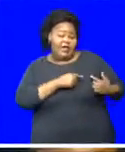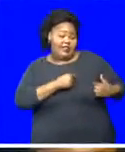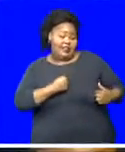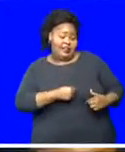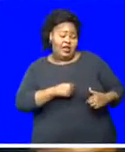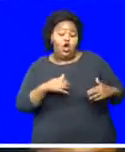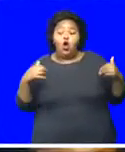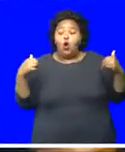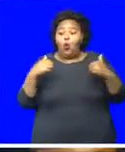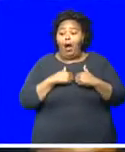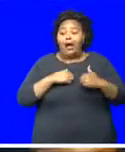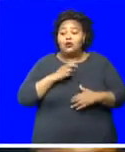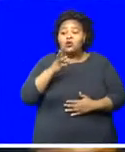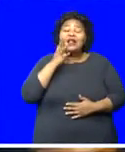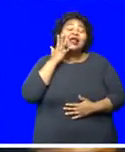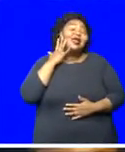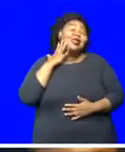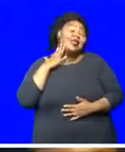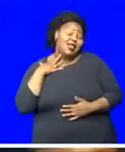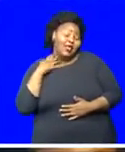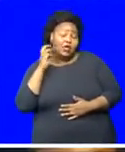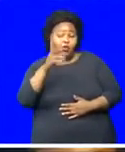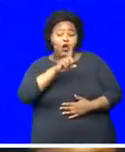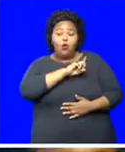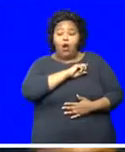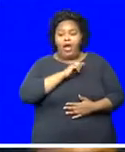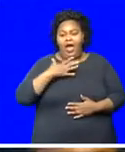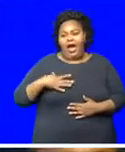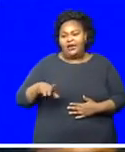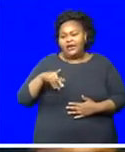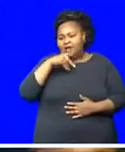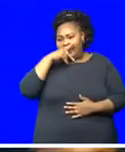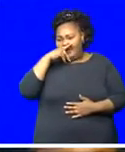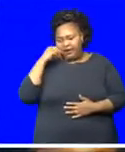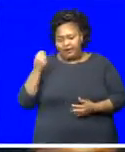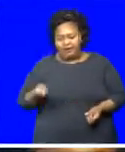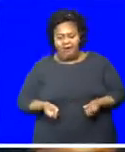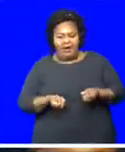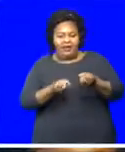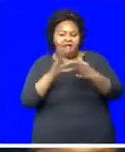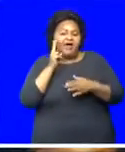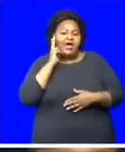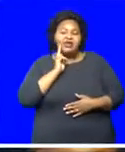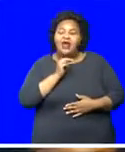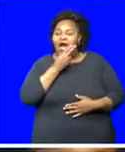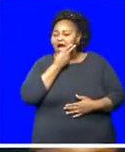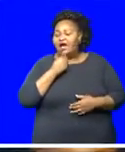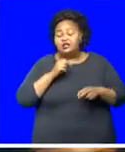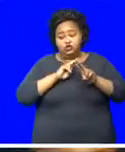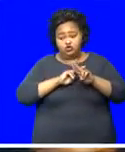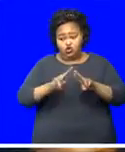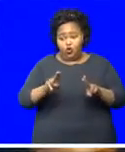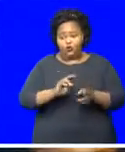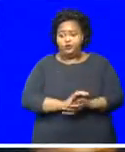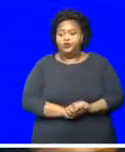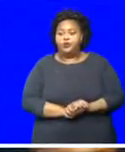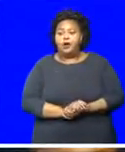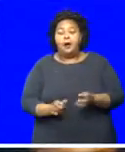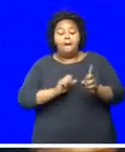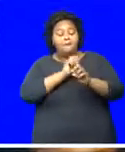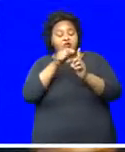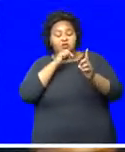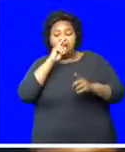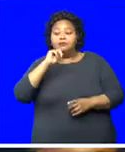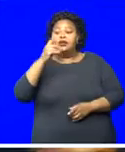emoyeni phecelethi abe ne-depression ngoba labanye bawabita ngemagama lamaningi langehli kahle. Lokhu kuvakele